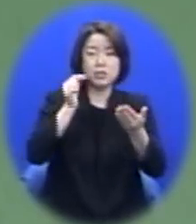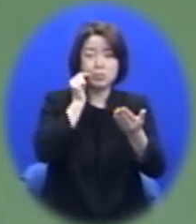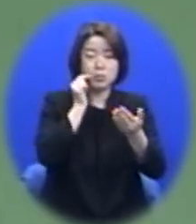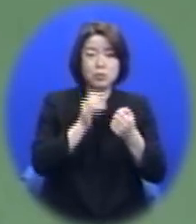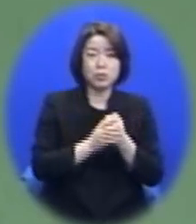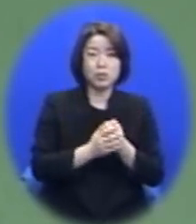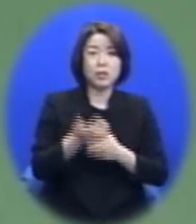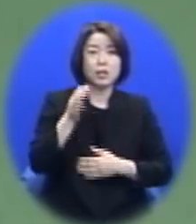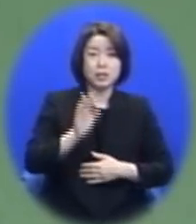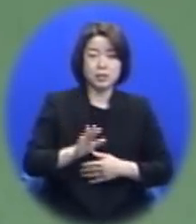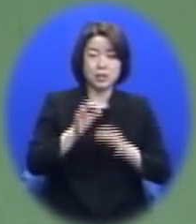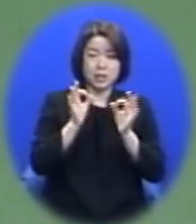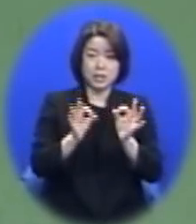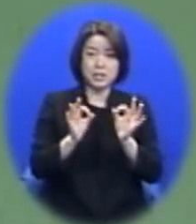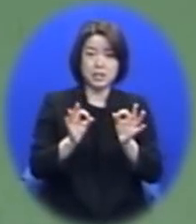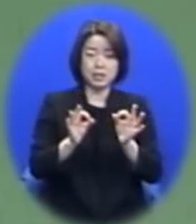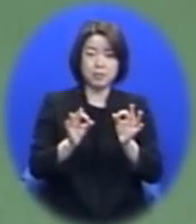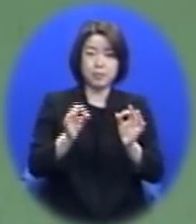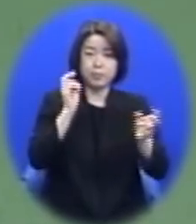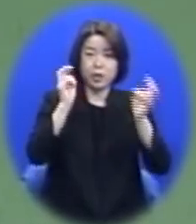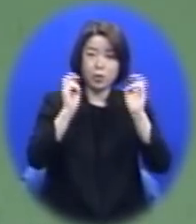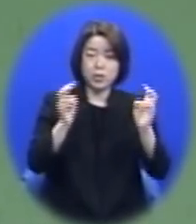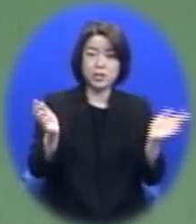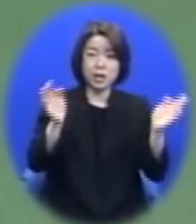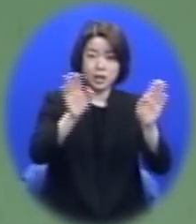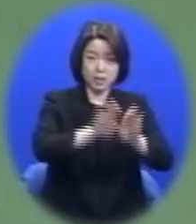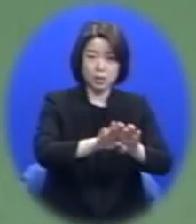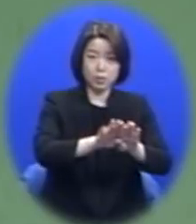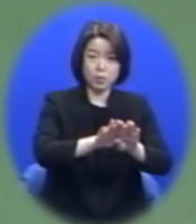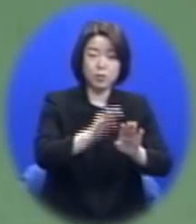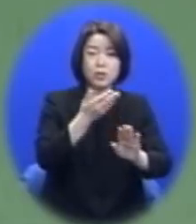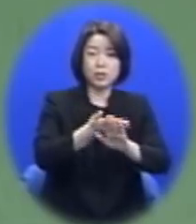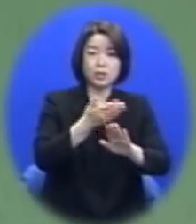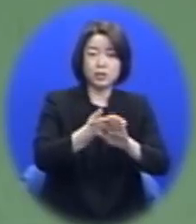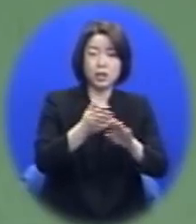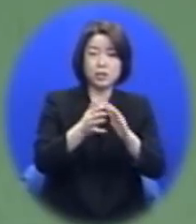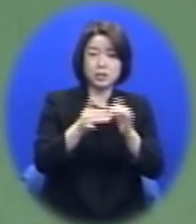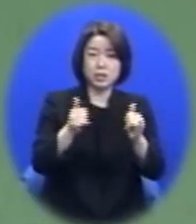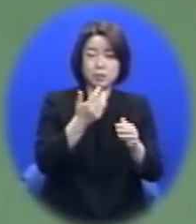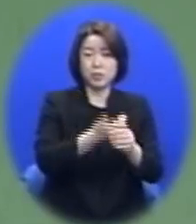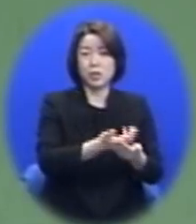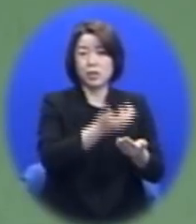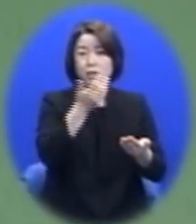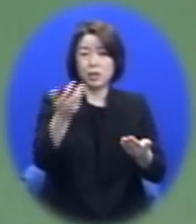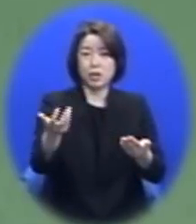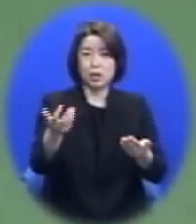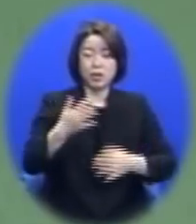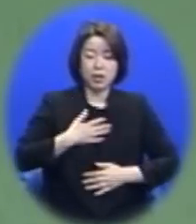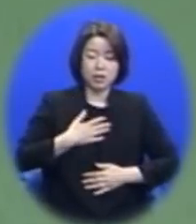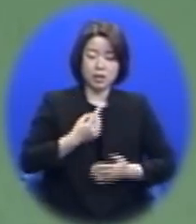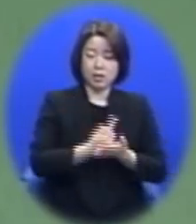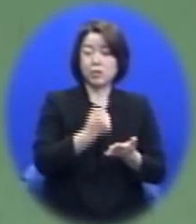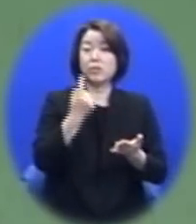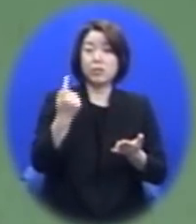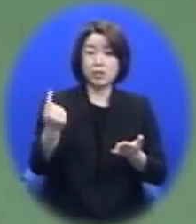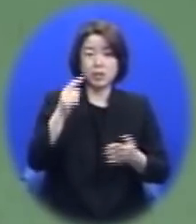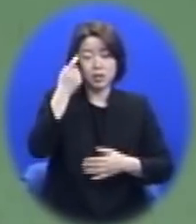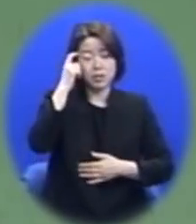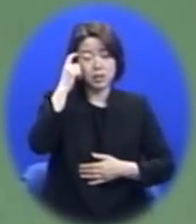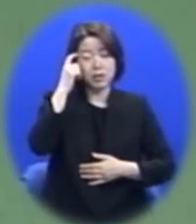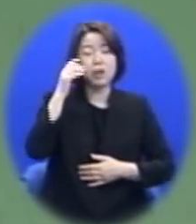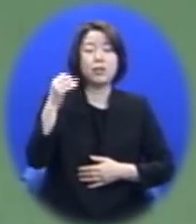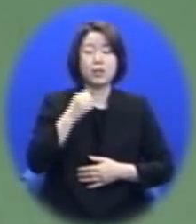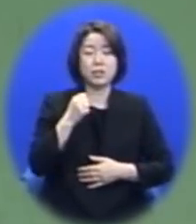그런데 이제 회사를 문을 닫아야 되고 그리고 자기는 떠나야 된다고 생각하니